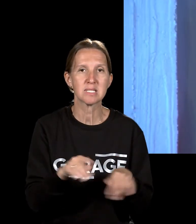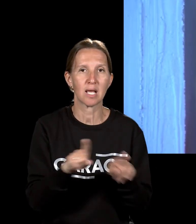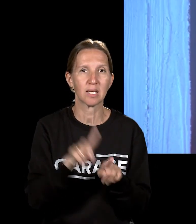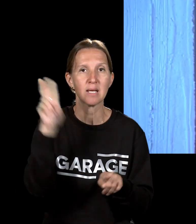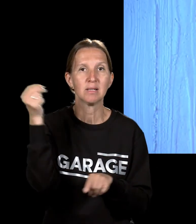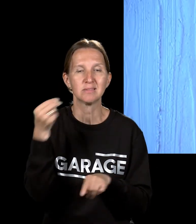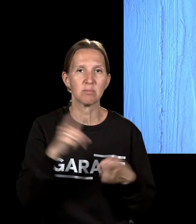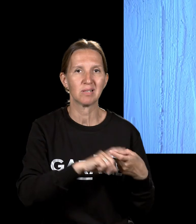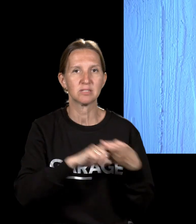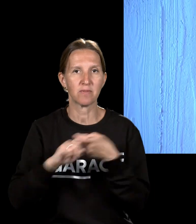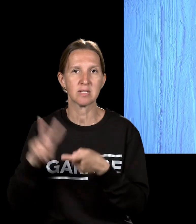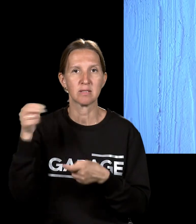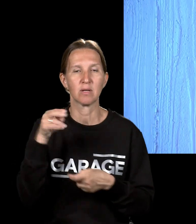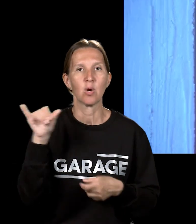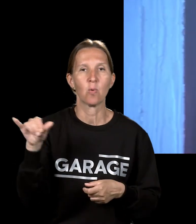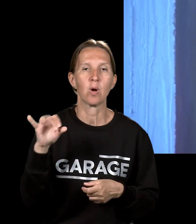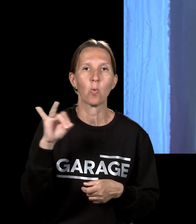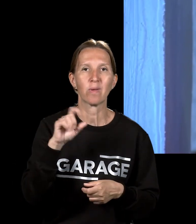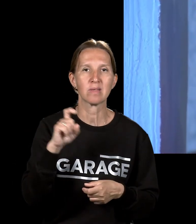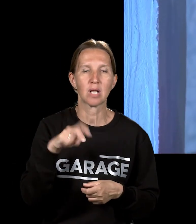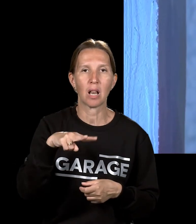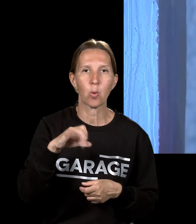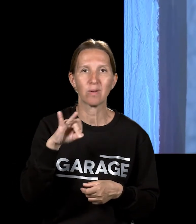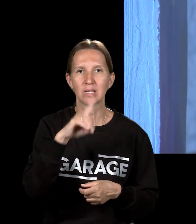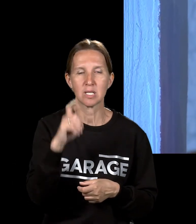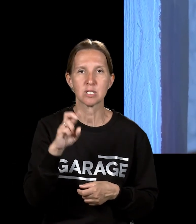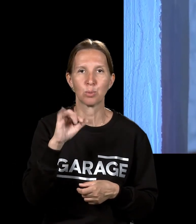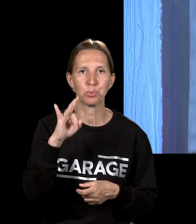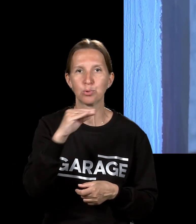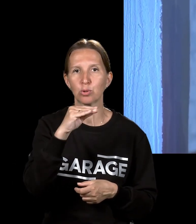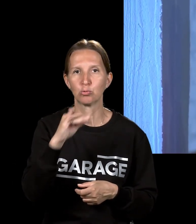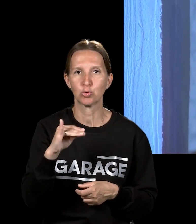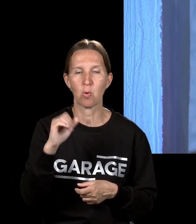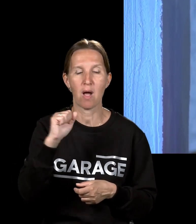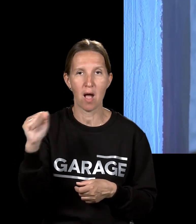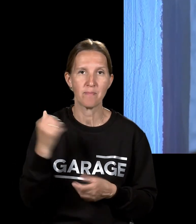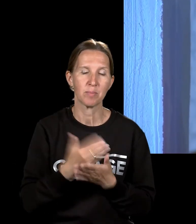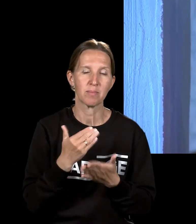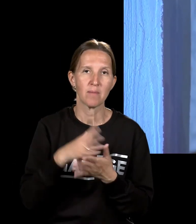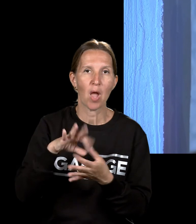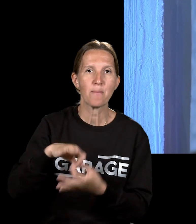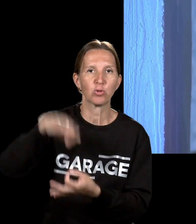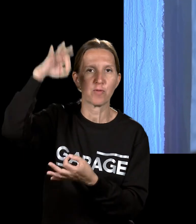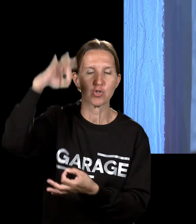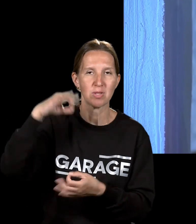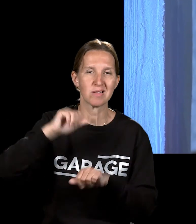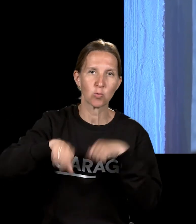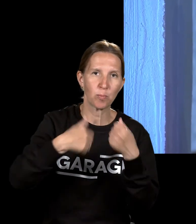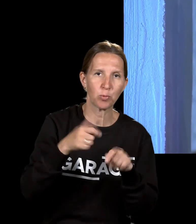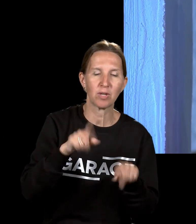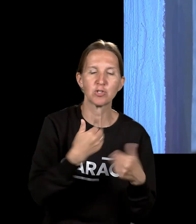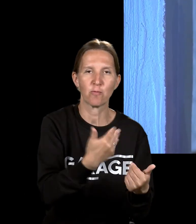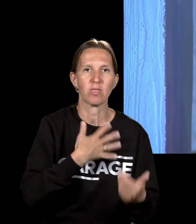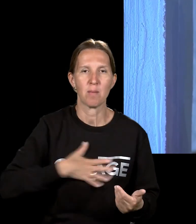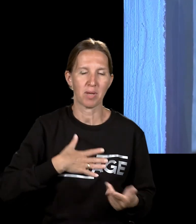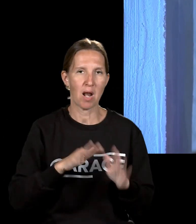Джакамити есть какие-то темы, которые перекликаются с темами у Уиз Буржуа. Например, подвешенные скульптуры или скульптуры в клетках. Или